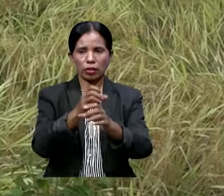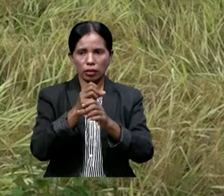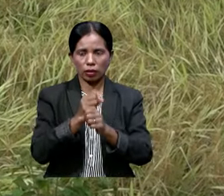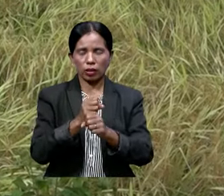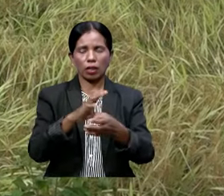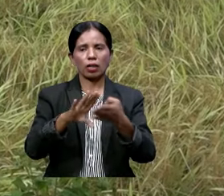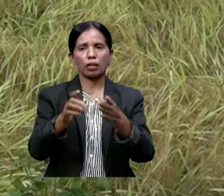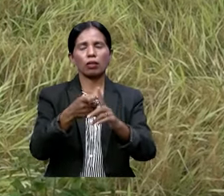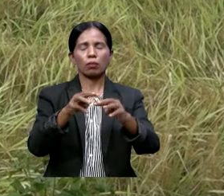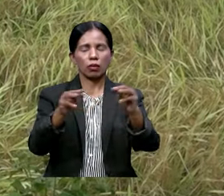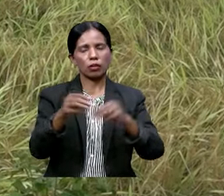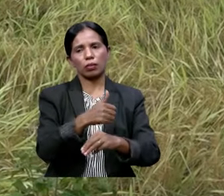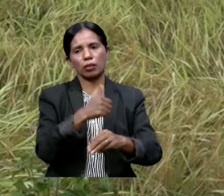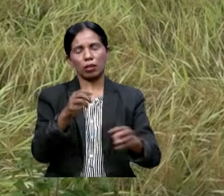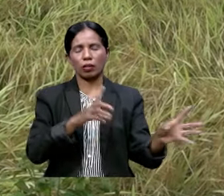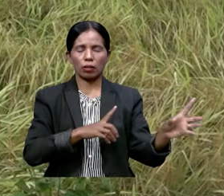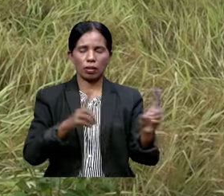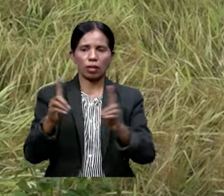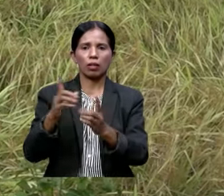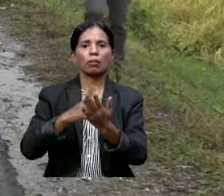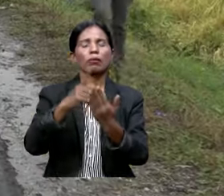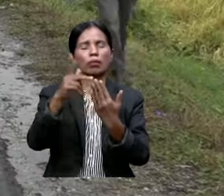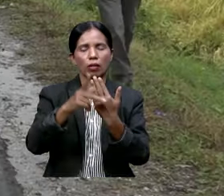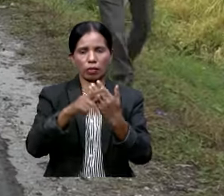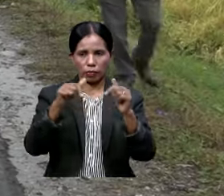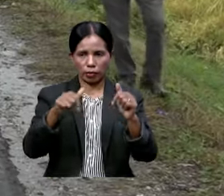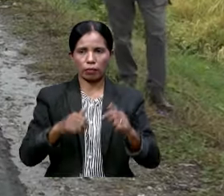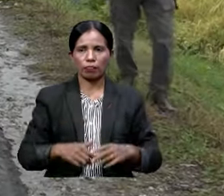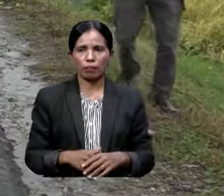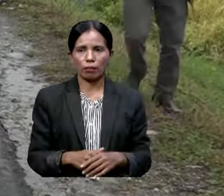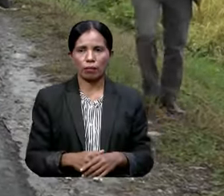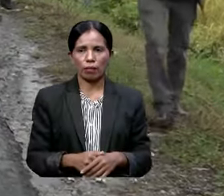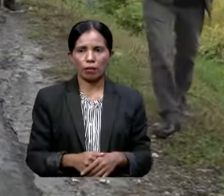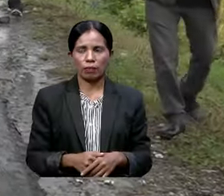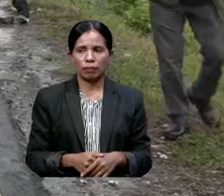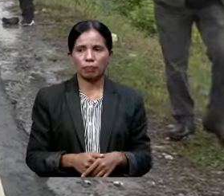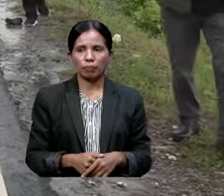pedido si munisipi seluk atau implementa programa idane. João Carlos Jacinto Fuca, GMN.